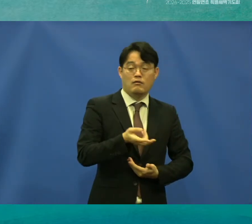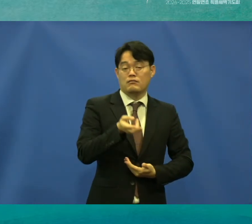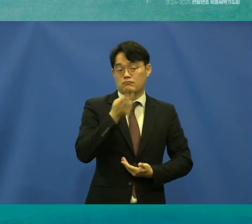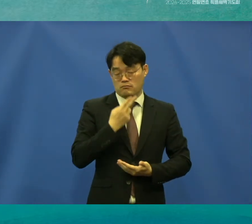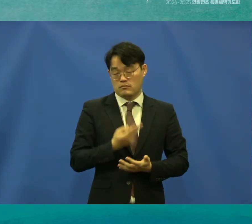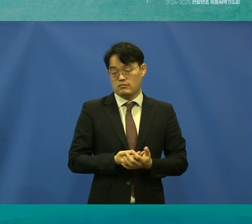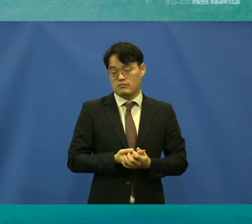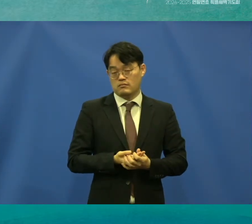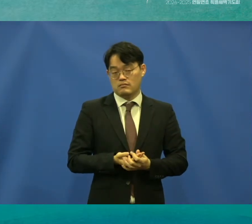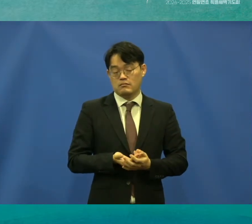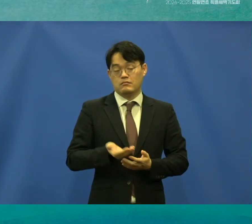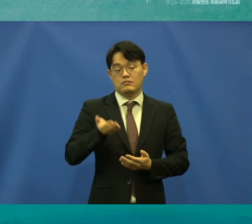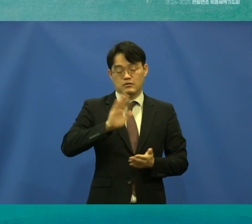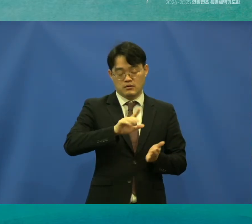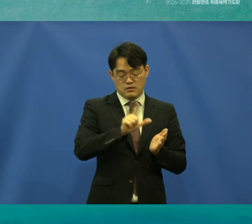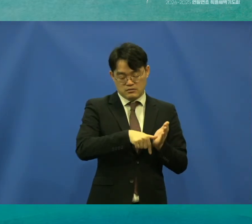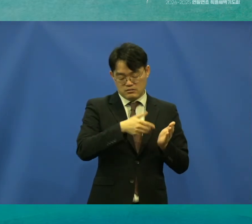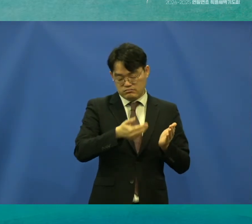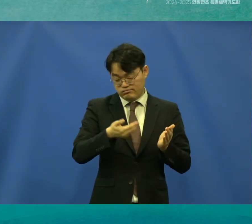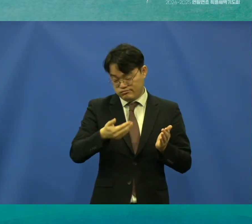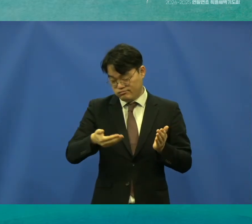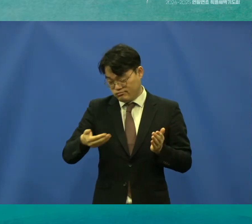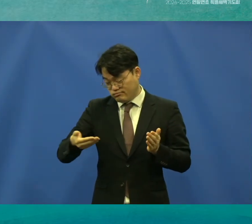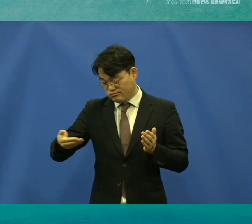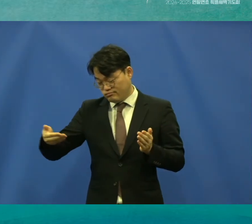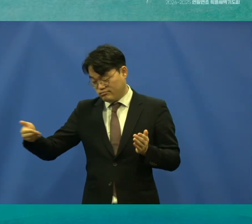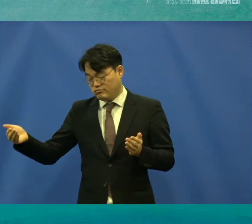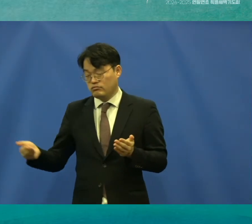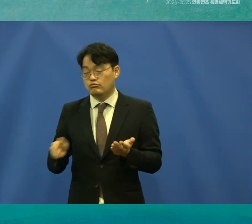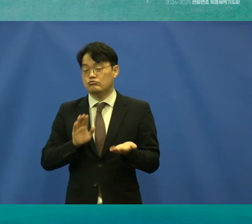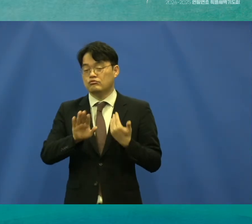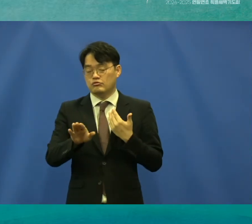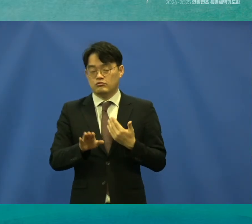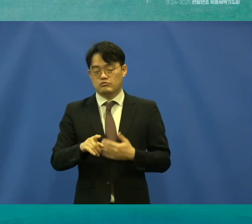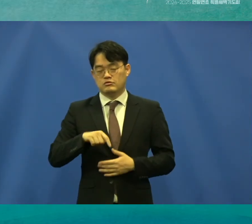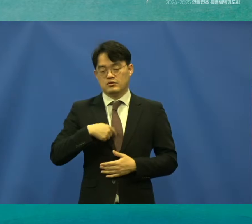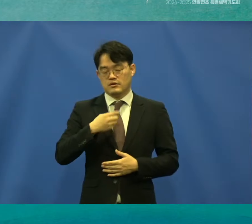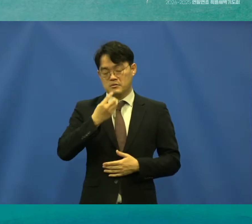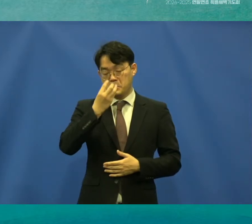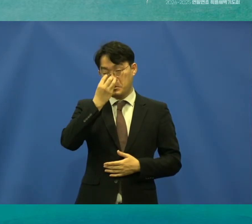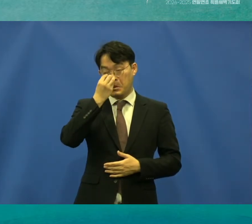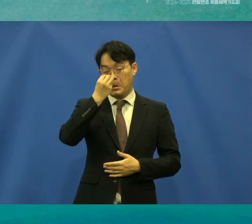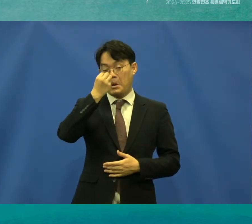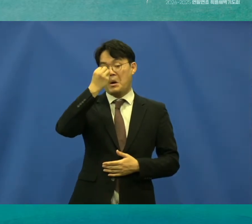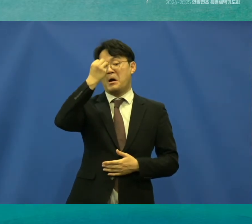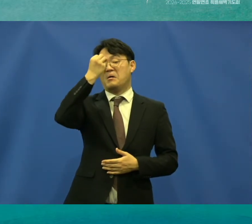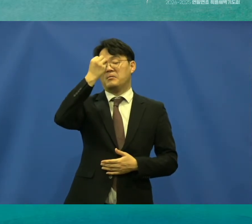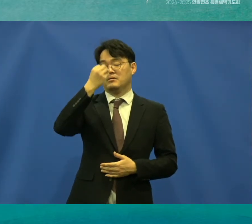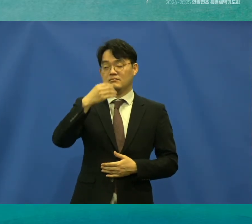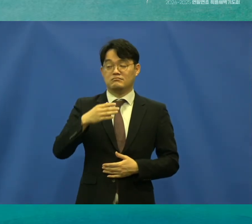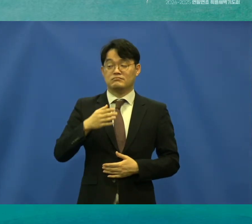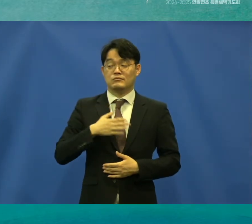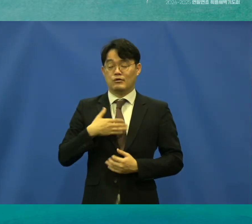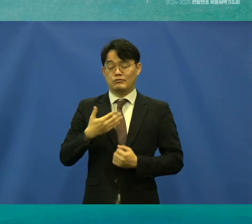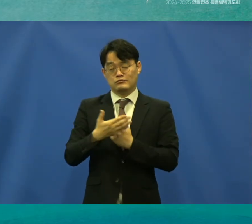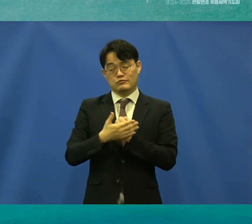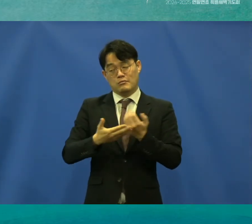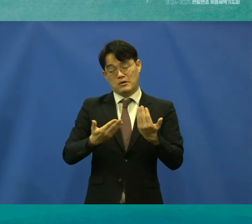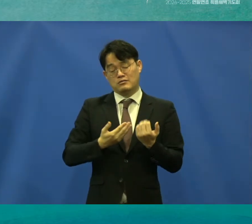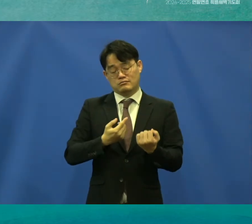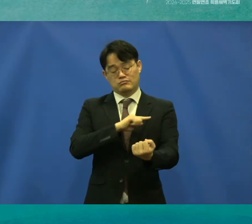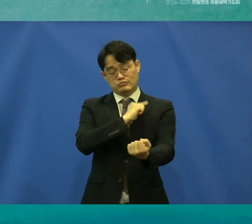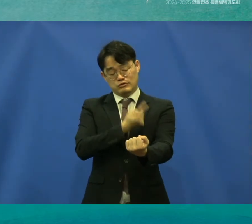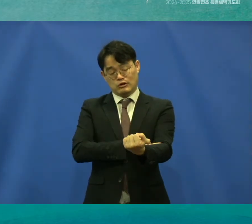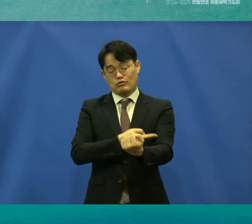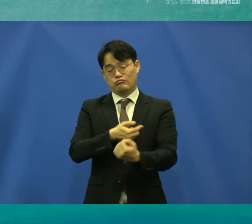그런데 세월이 흘러 내가 은혜 받을 만해서 받은 것처럼 생각하는 거예요. 난 너와 달라. 이 얼마나 배타적일